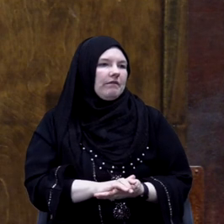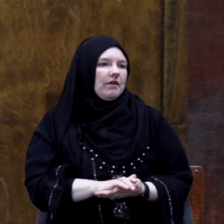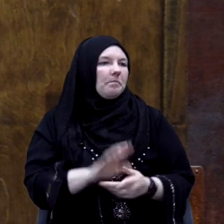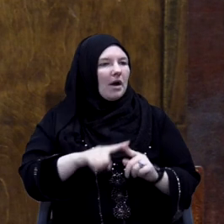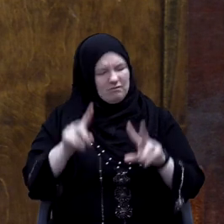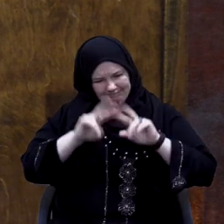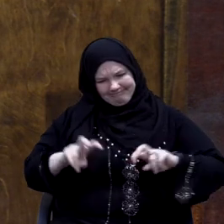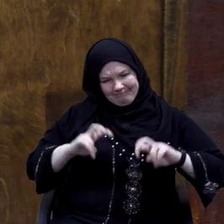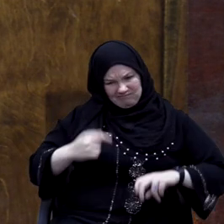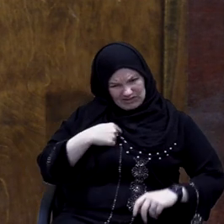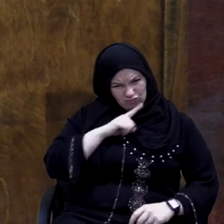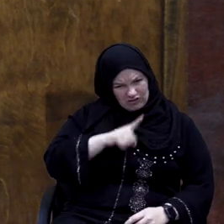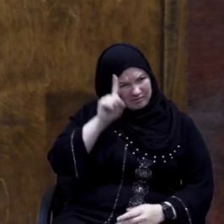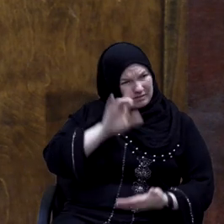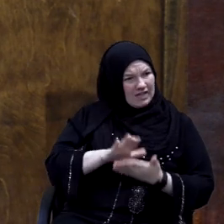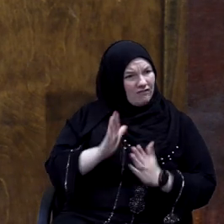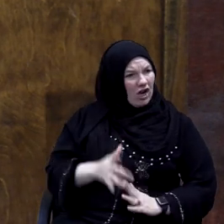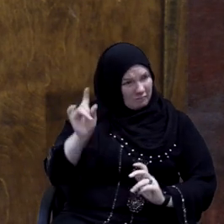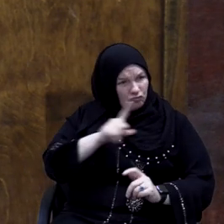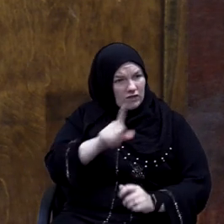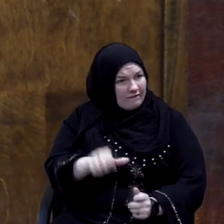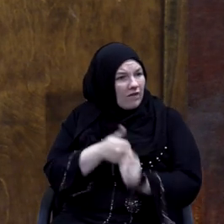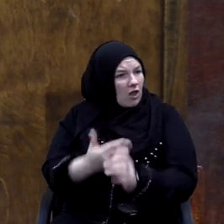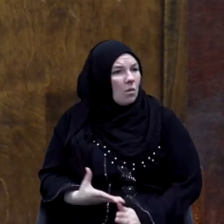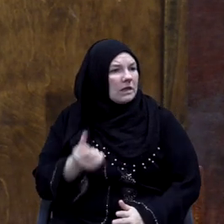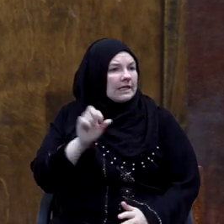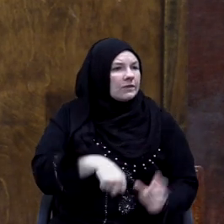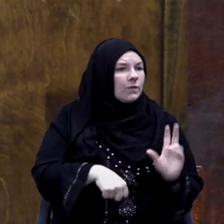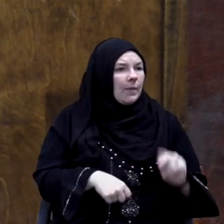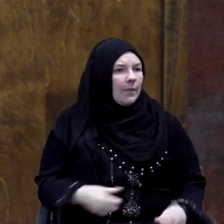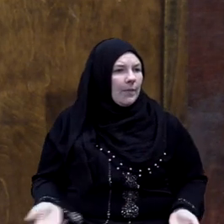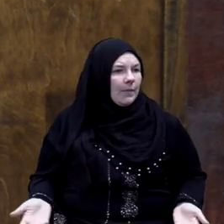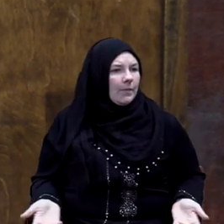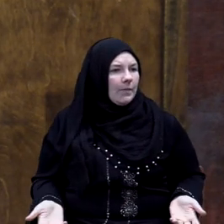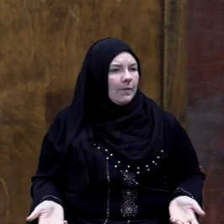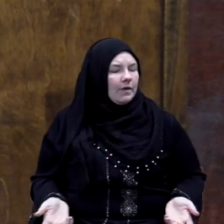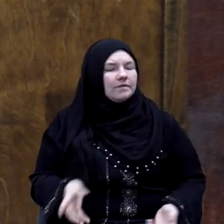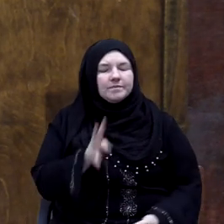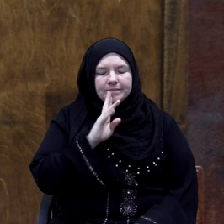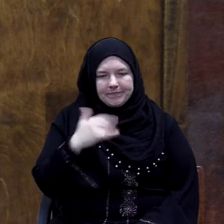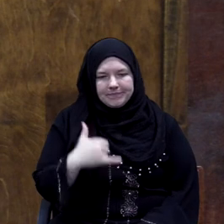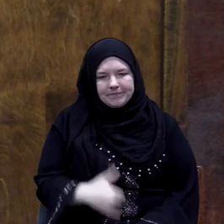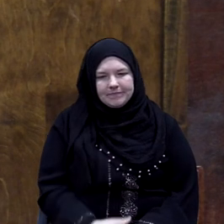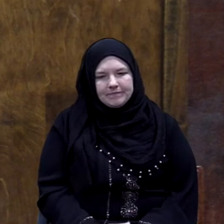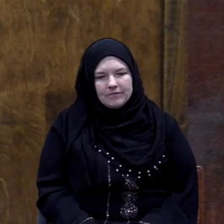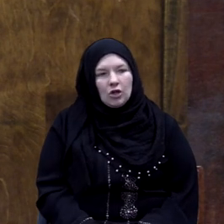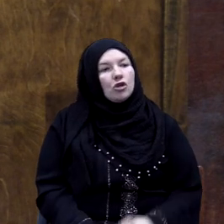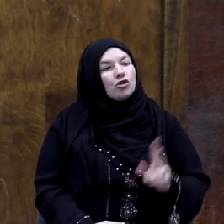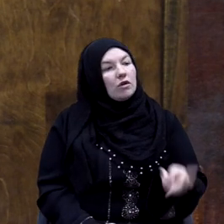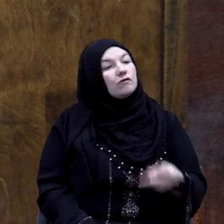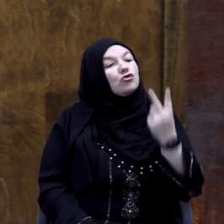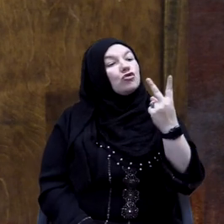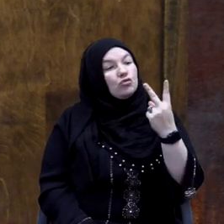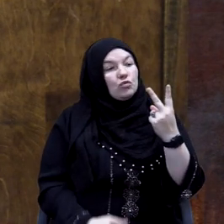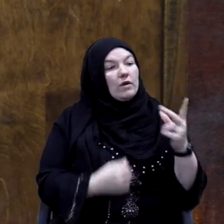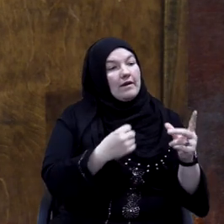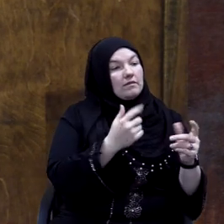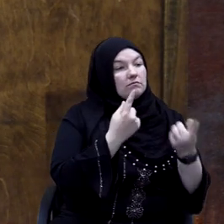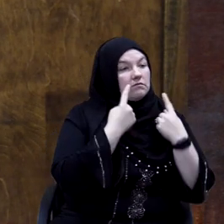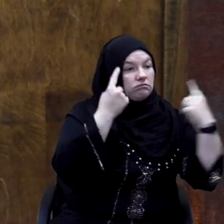رُسُلَنَا وَالَّذِينَ آمَنُوا فِي الْحَيَاةِ الدُّنْيَا وَيَوْمَ يَقُومُ الْأَشْهَادِ. You have two victories